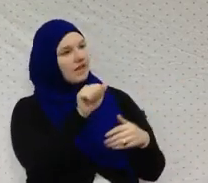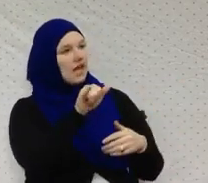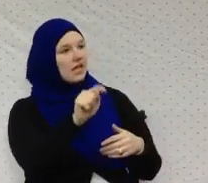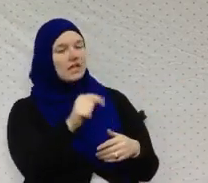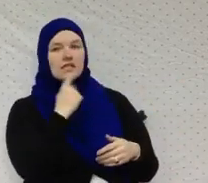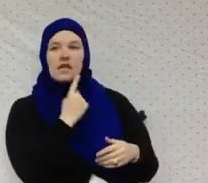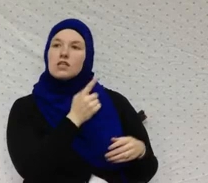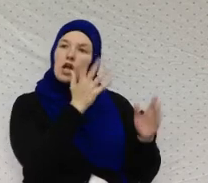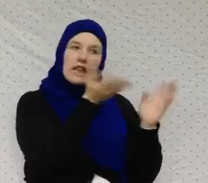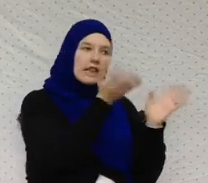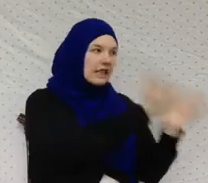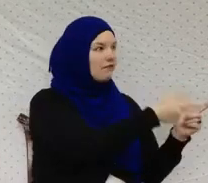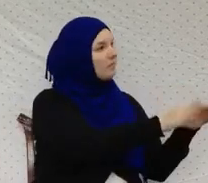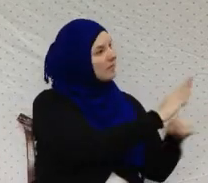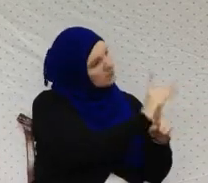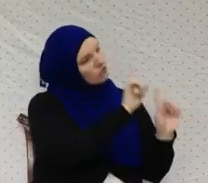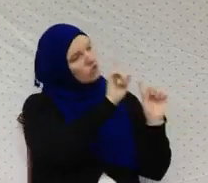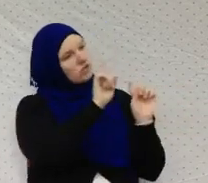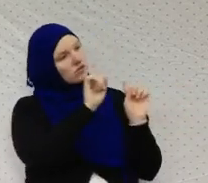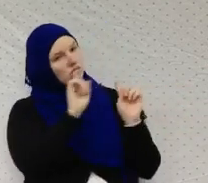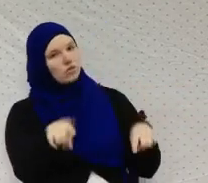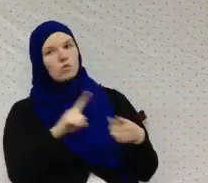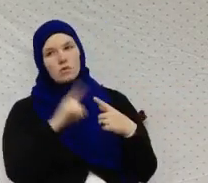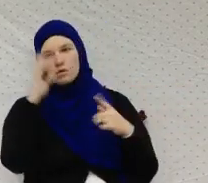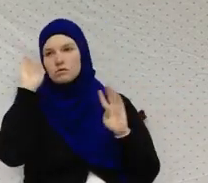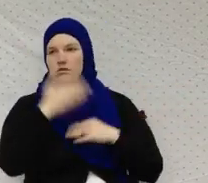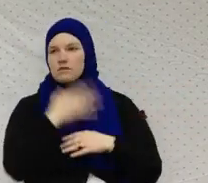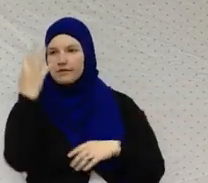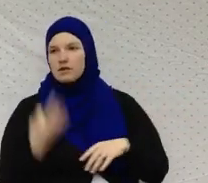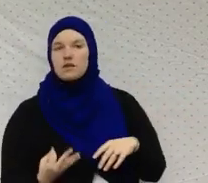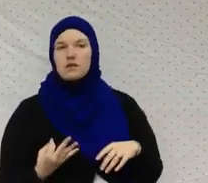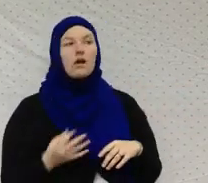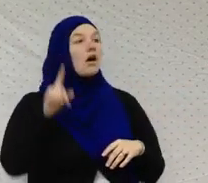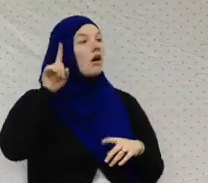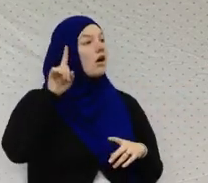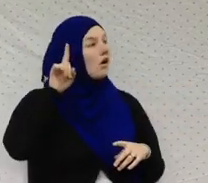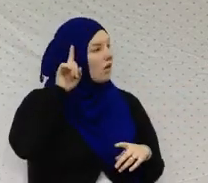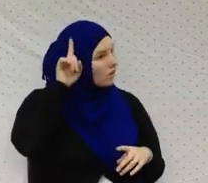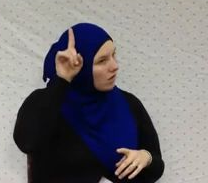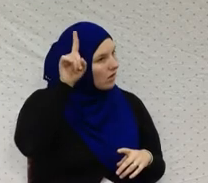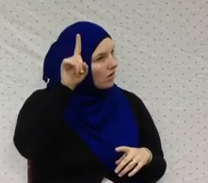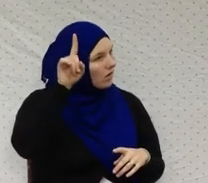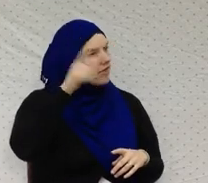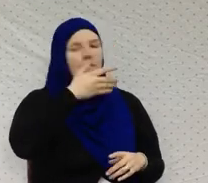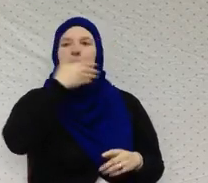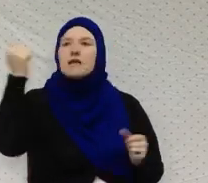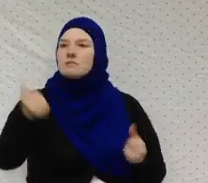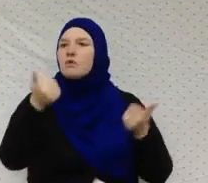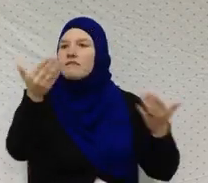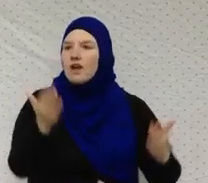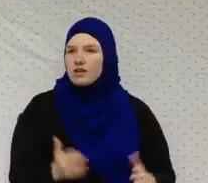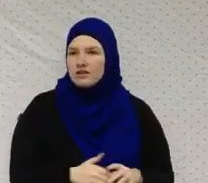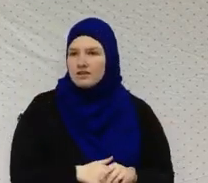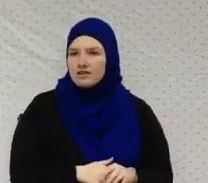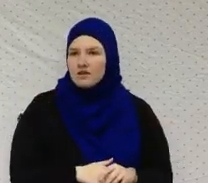at the end of the ayah, he says, وَاللَّهُ خَيْرُ الرَّازِقِينَ Allah is the best